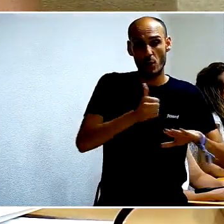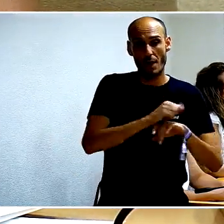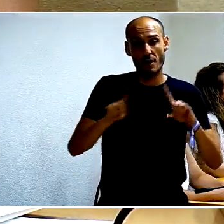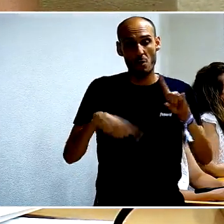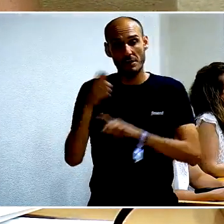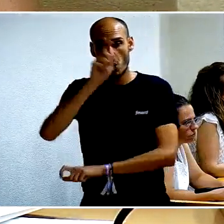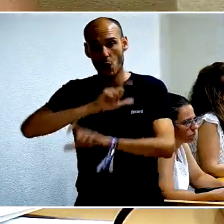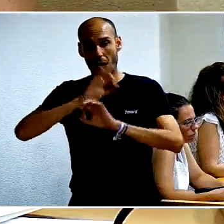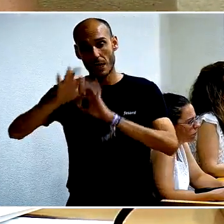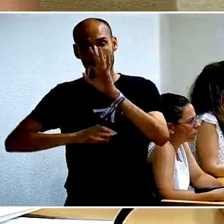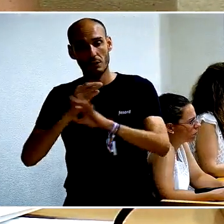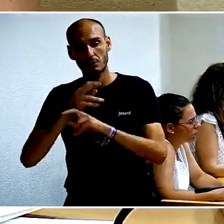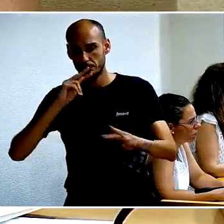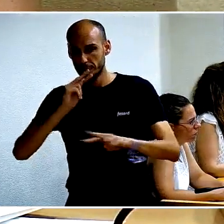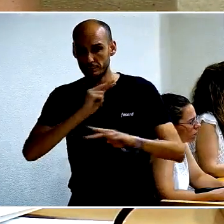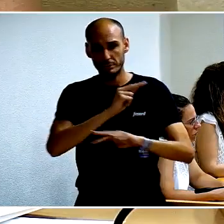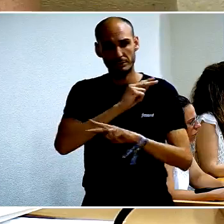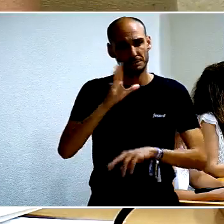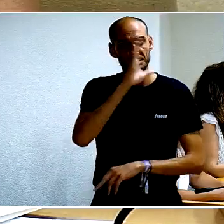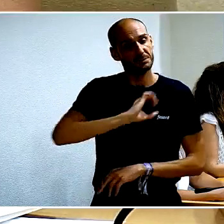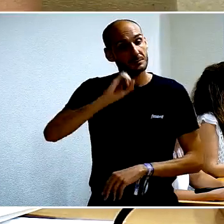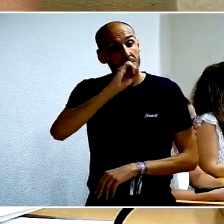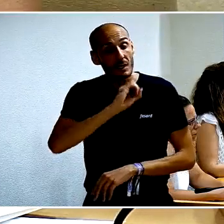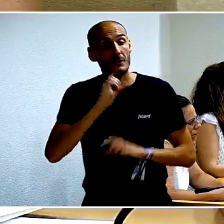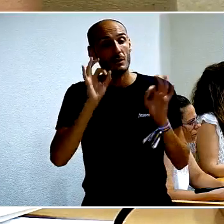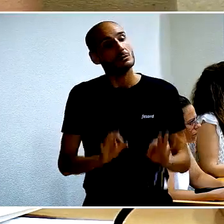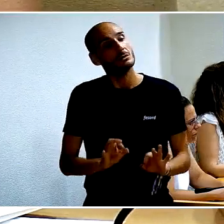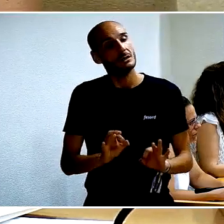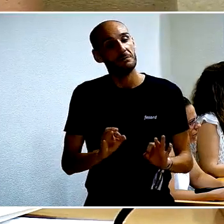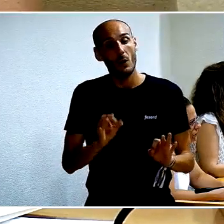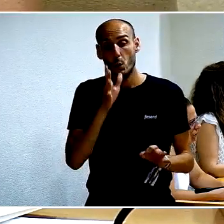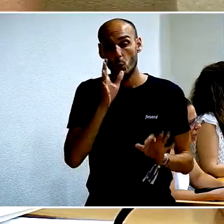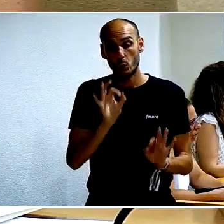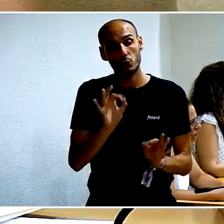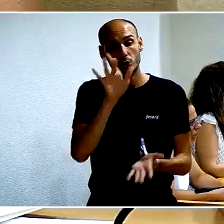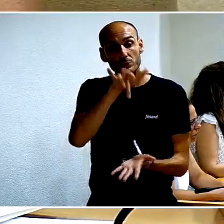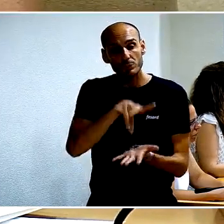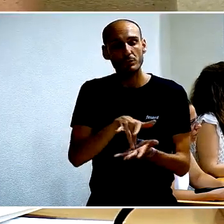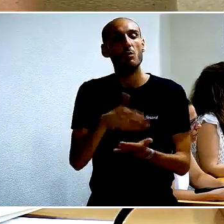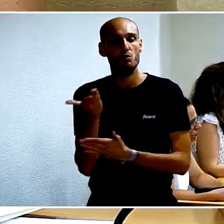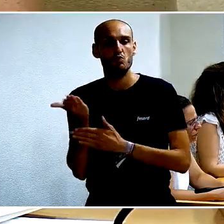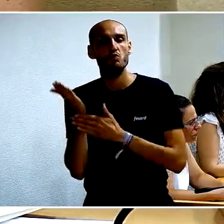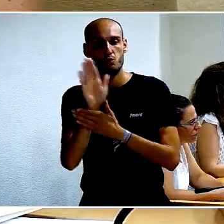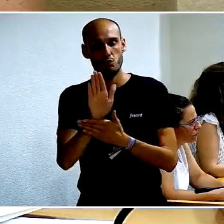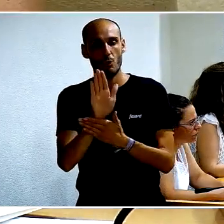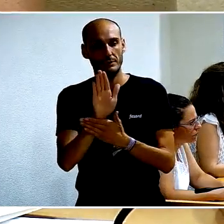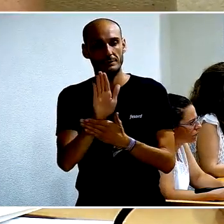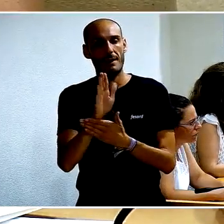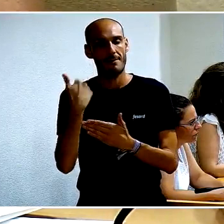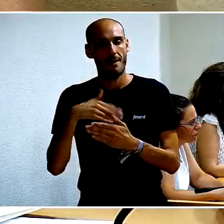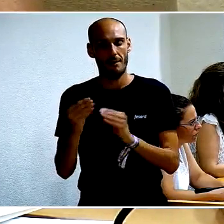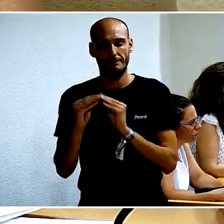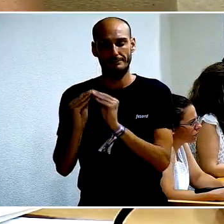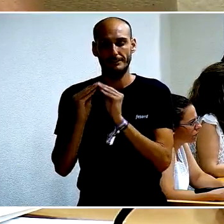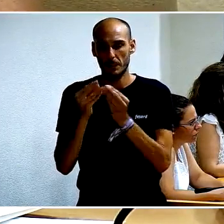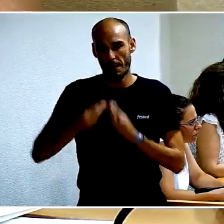organitzacions ha sigut tan extraordinària, just en aquests moments duem a ple esta proposta ben treballada i assentada en